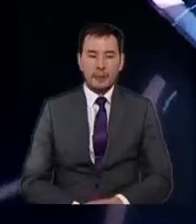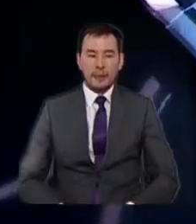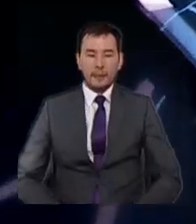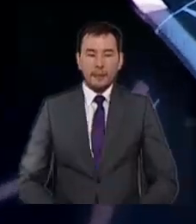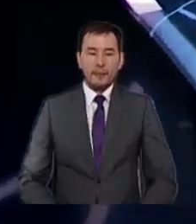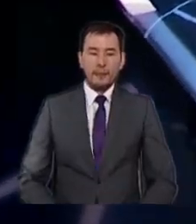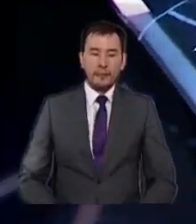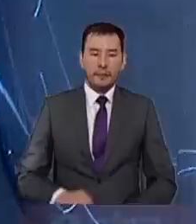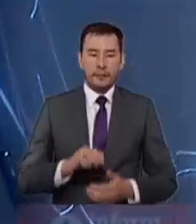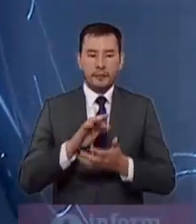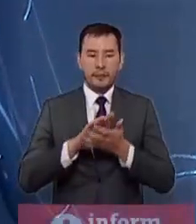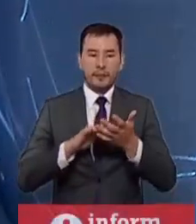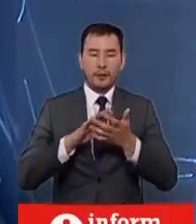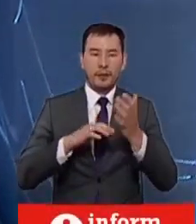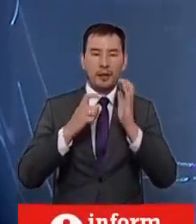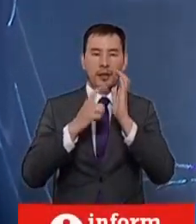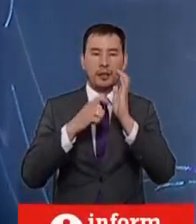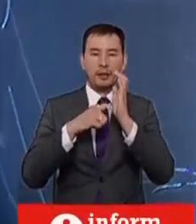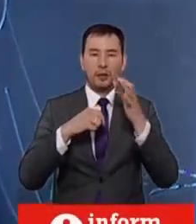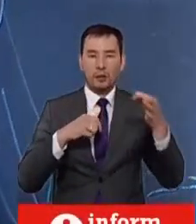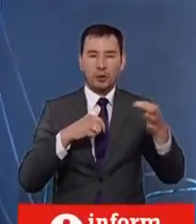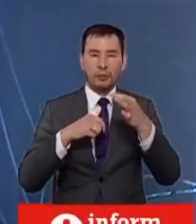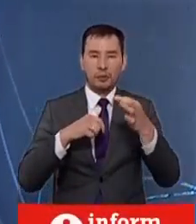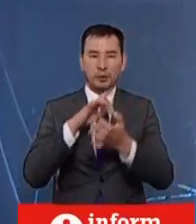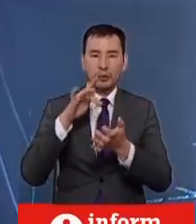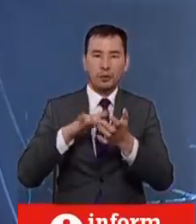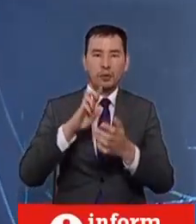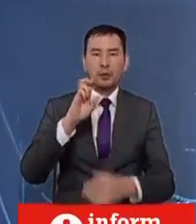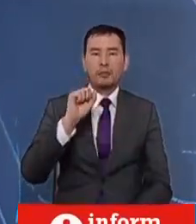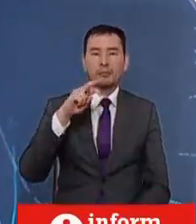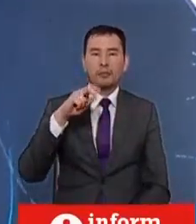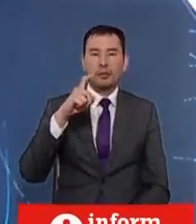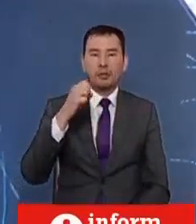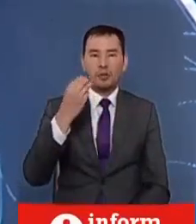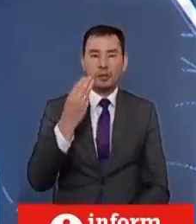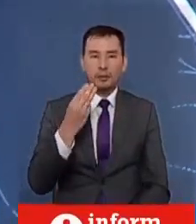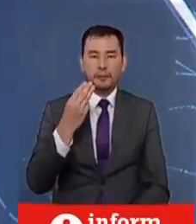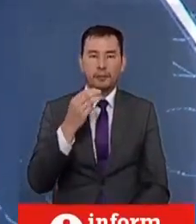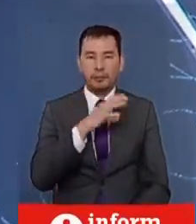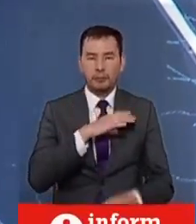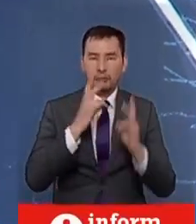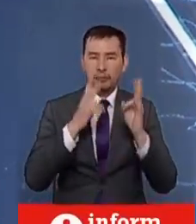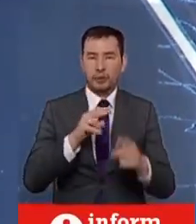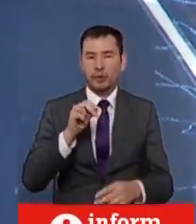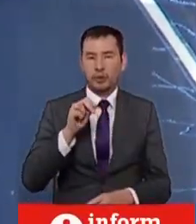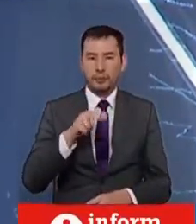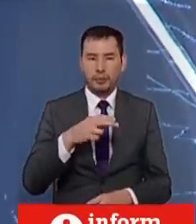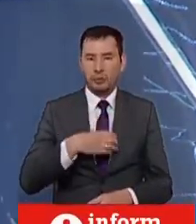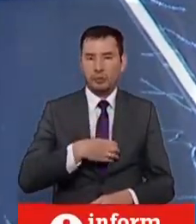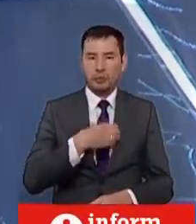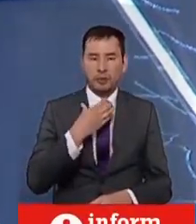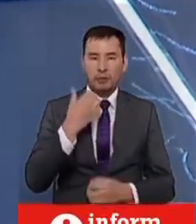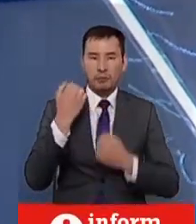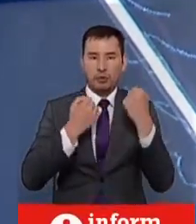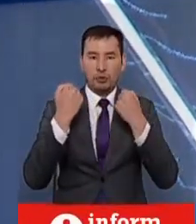Жалғастырамыз. Қарағанды облысының Балқаш қаласында самокатпен кетіп бара жатқан баланы көлік басып кетті. Желтоқсан көшесінде болған жантүршігерлік жағдай